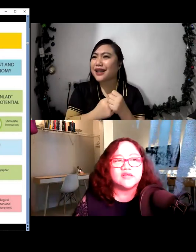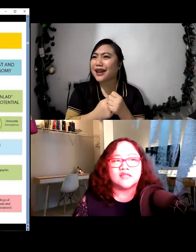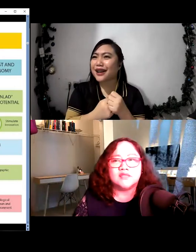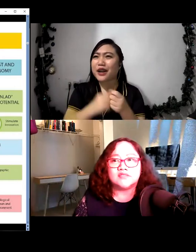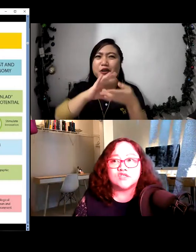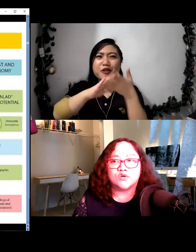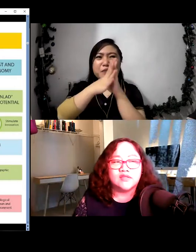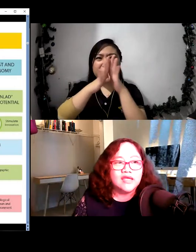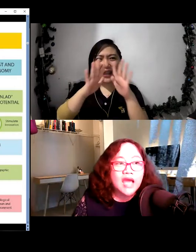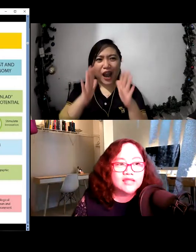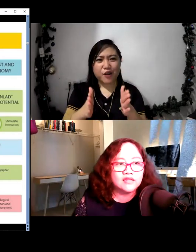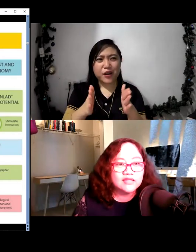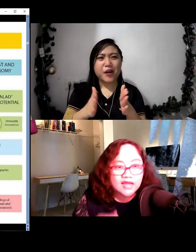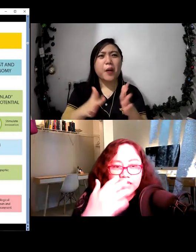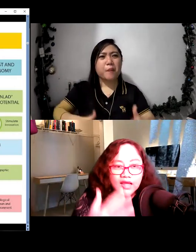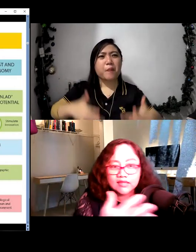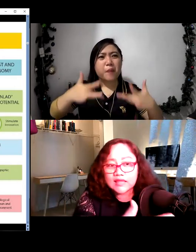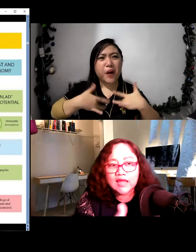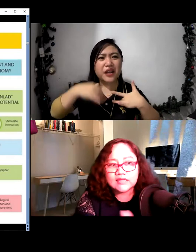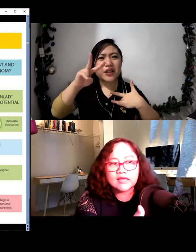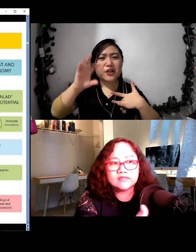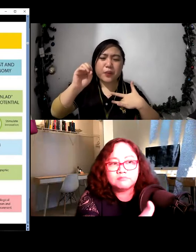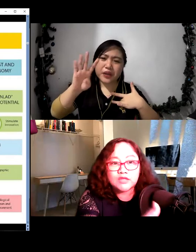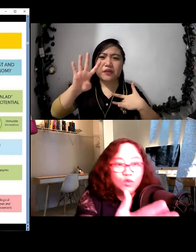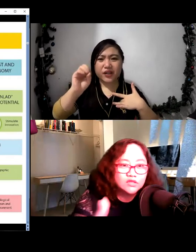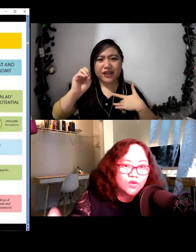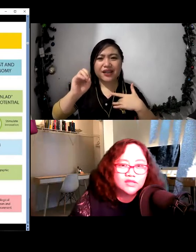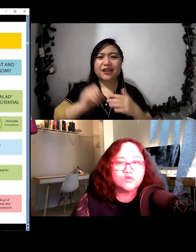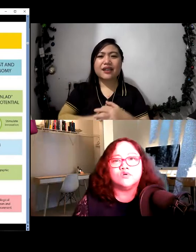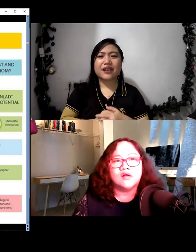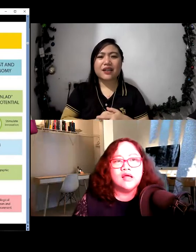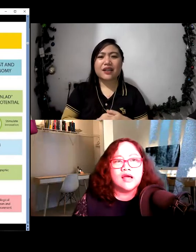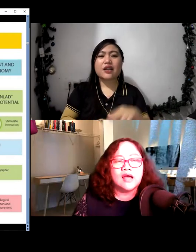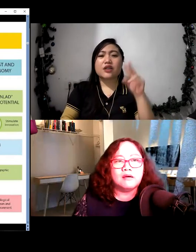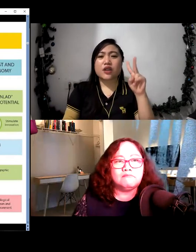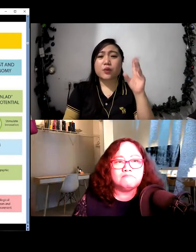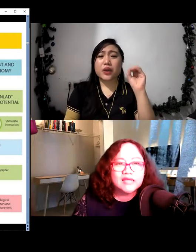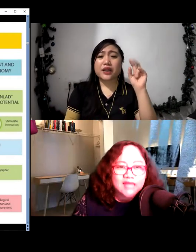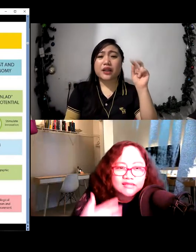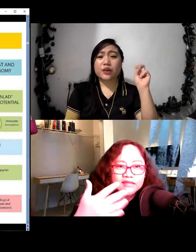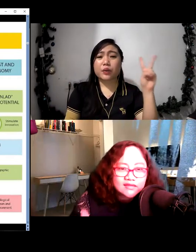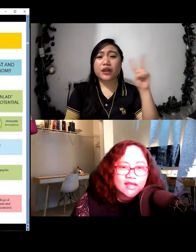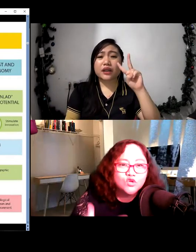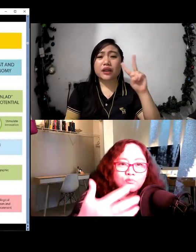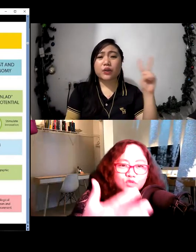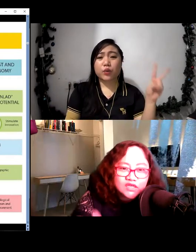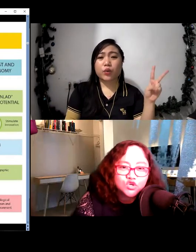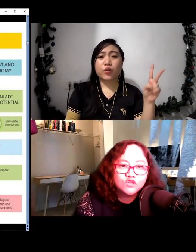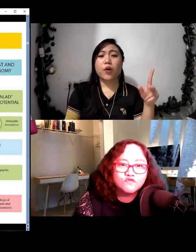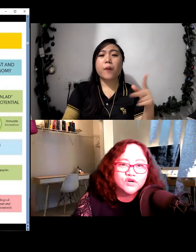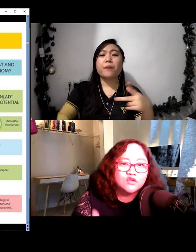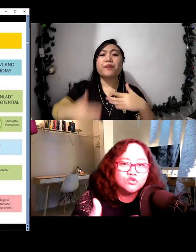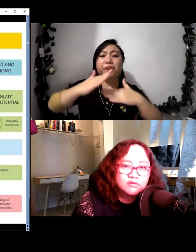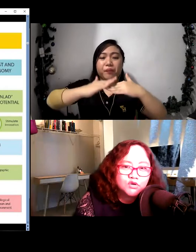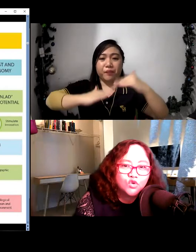current administration. At inaasahan nila na by 2022, maitatatag nila yung pundasyon